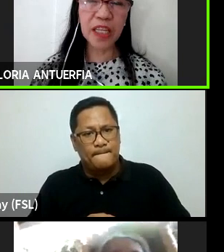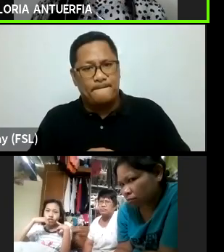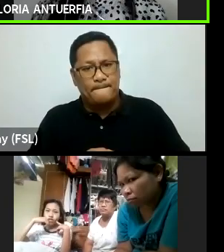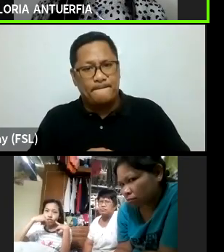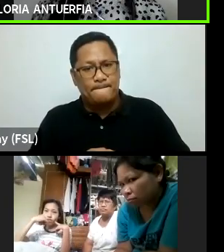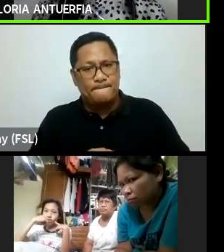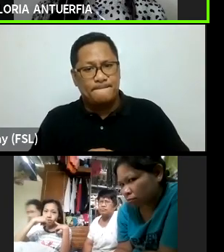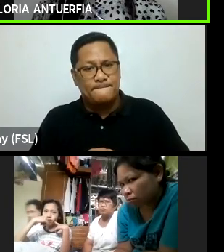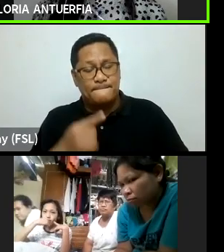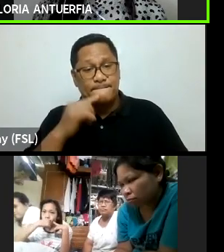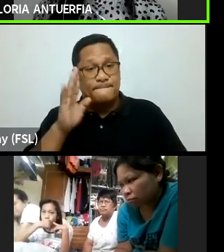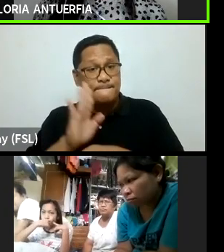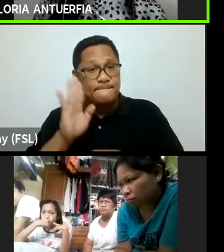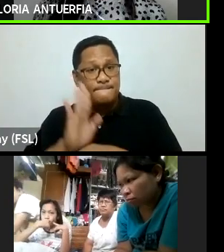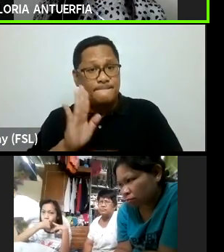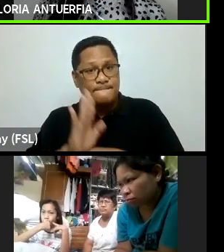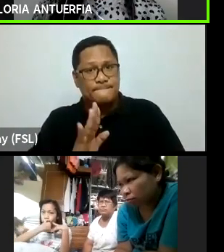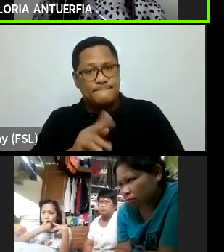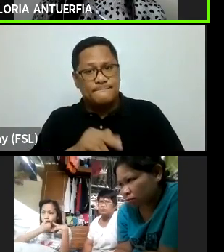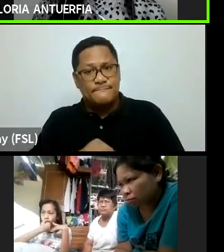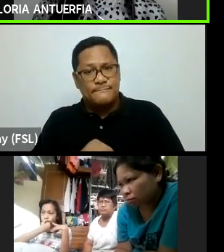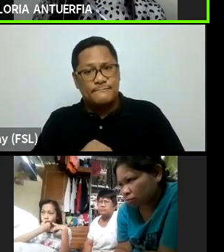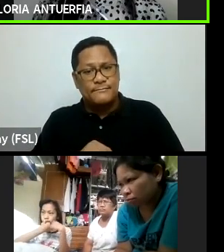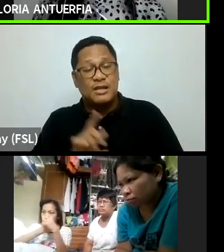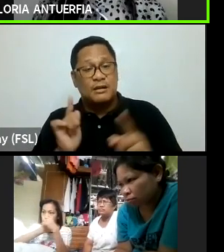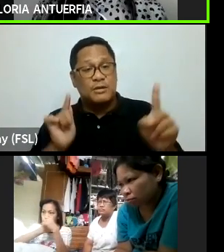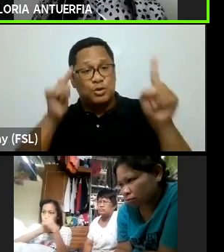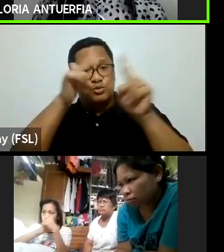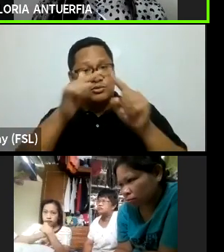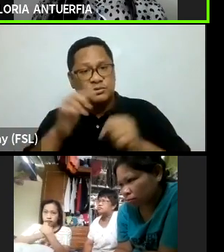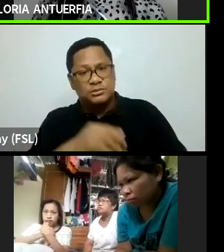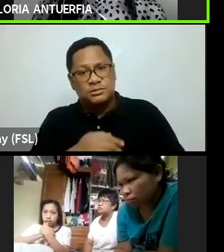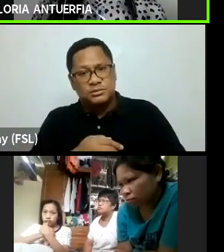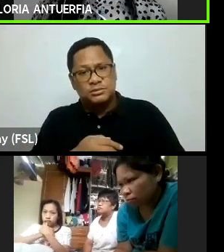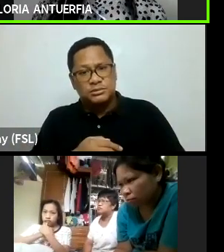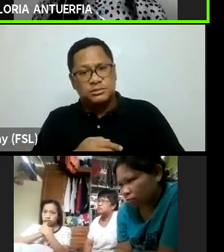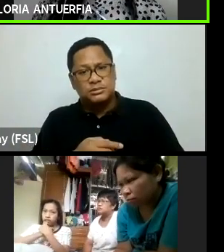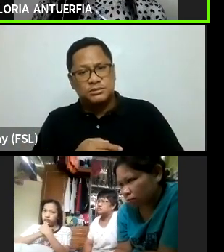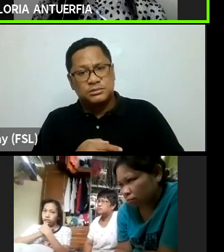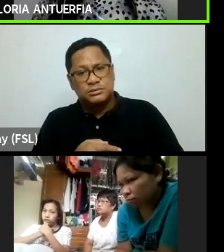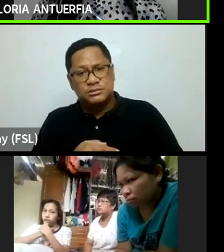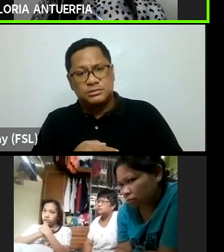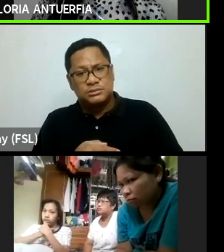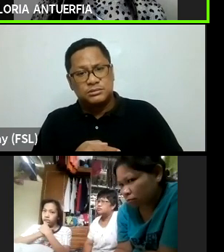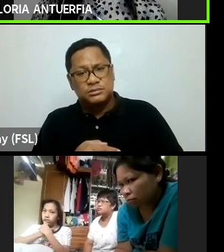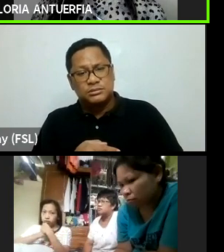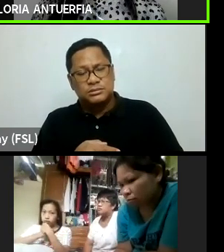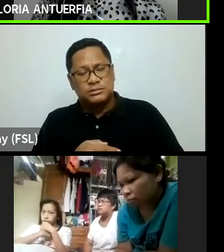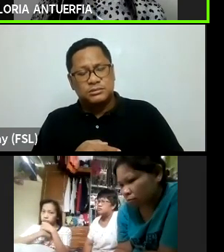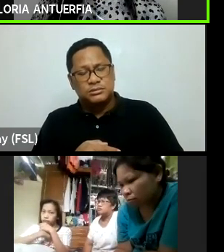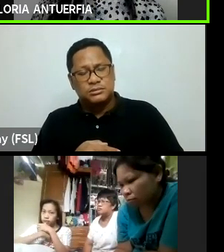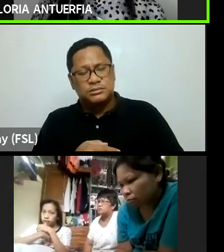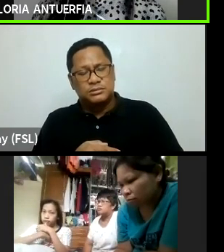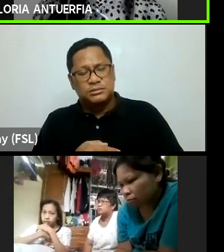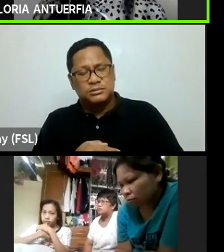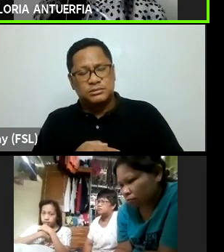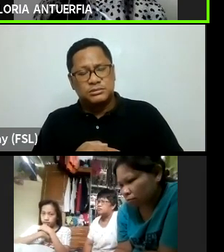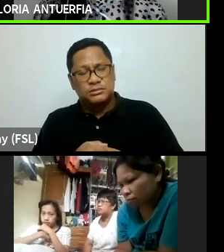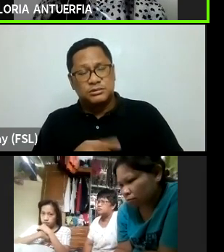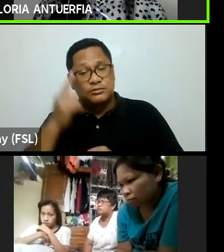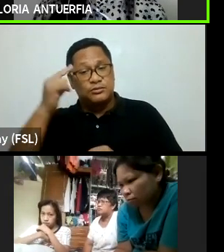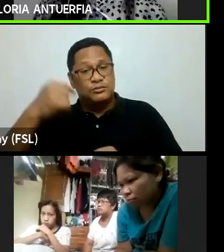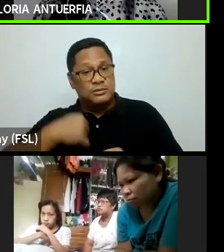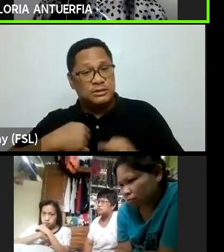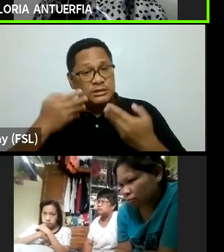yung business na goal ko is yung bang maka at kahit sa akin kasi no,